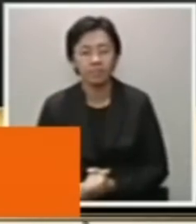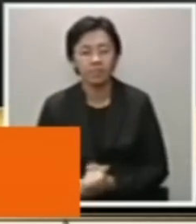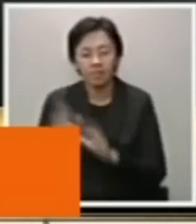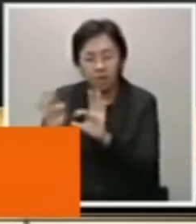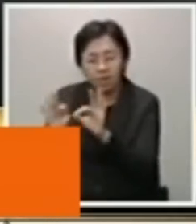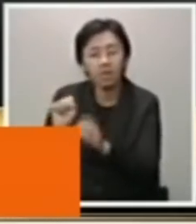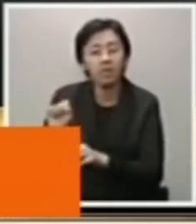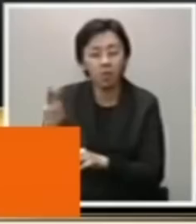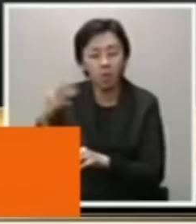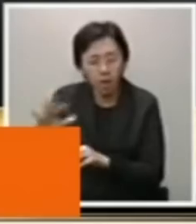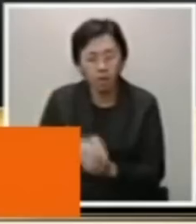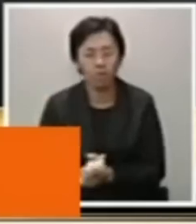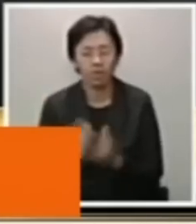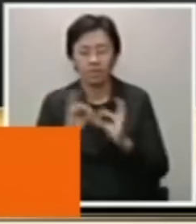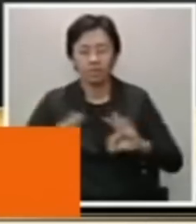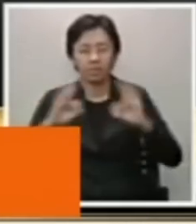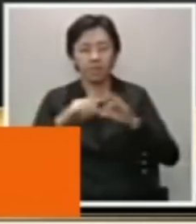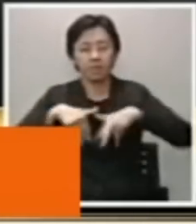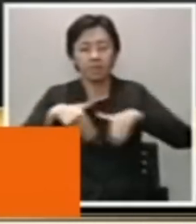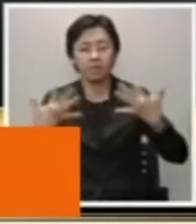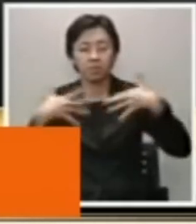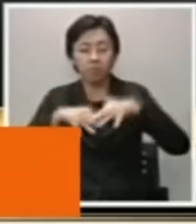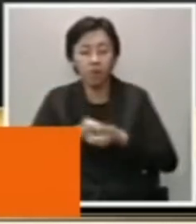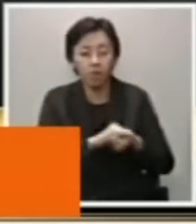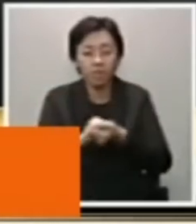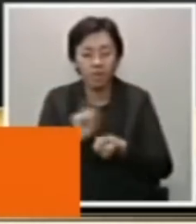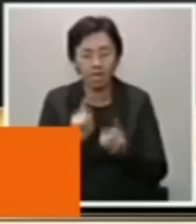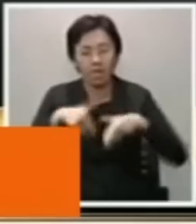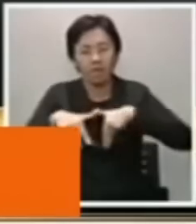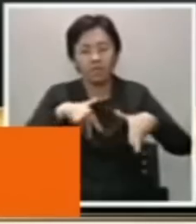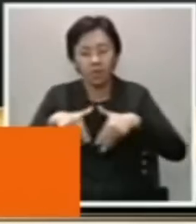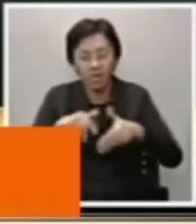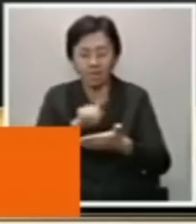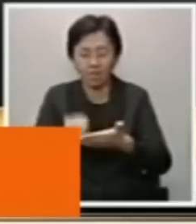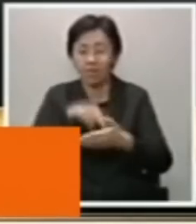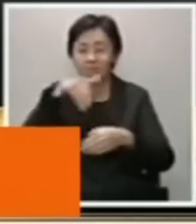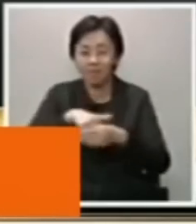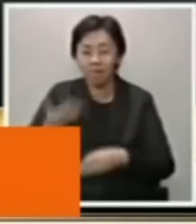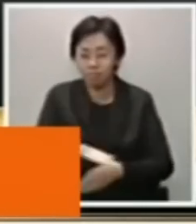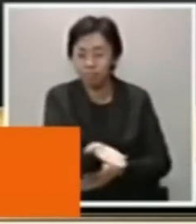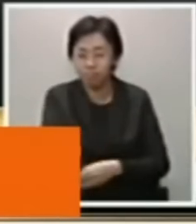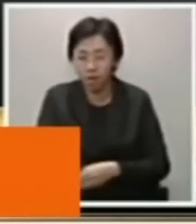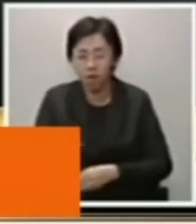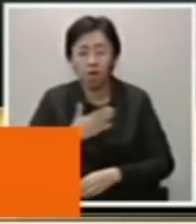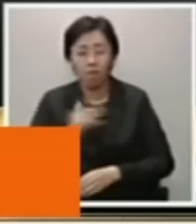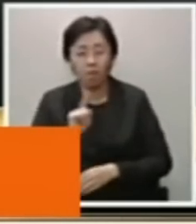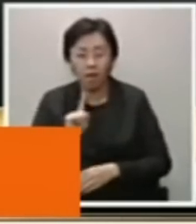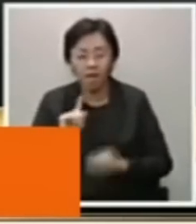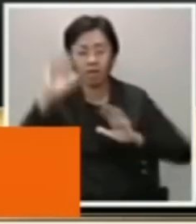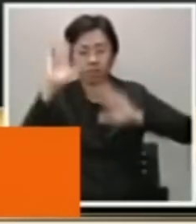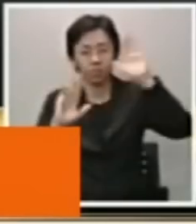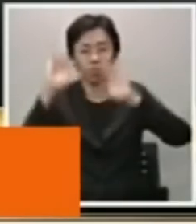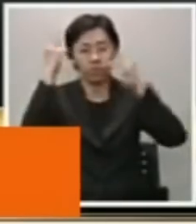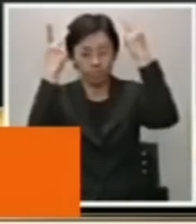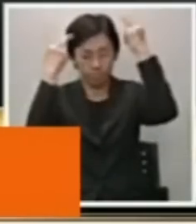แล้วนะครับเพราะนั้นการมีส่วนร่วมของประชาชนที่สำคัญที่สุดคือประชาชนเป็นผู้เลือกทุกท่านเข้ามาผมเองเข้ามาสู่กระบวนการด้วยการเลือกนายกรัฐม